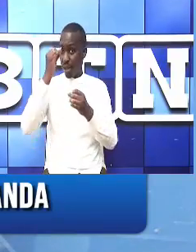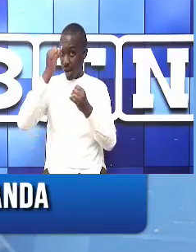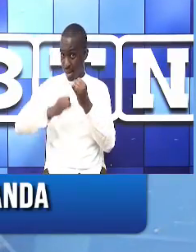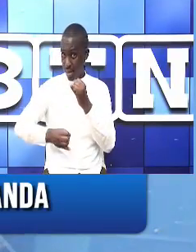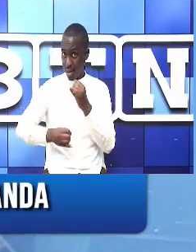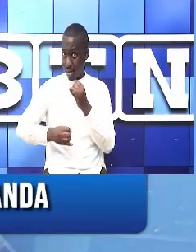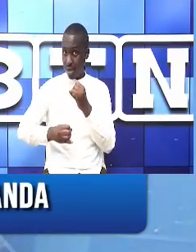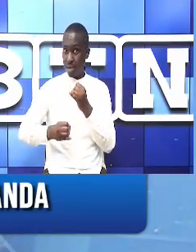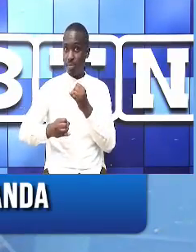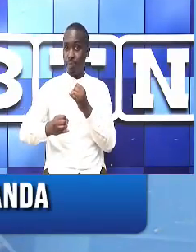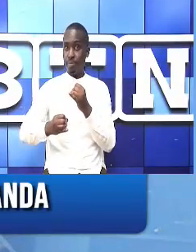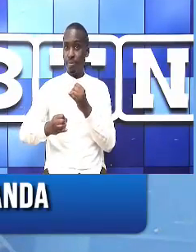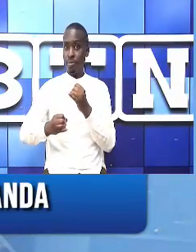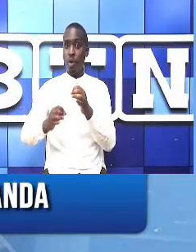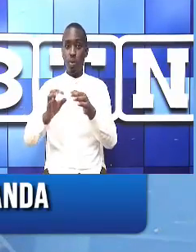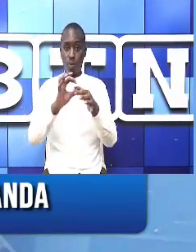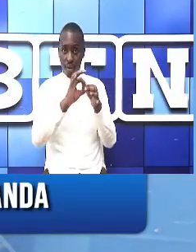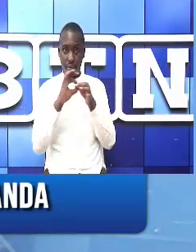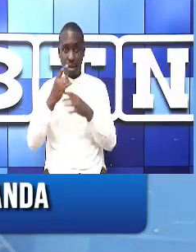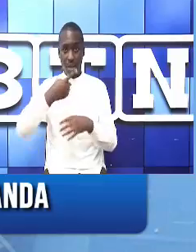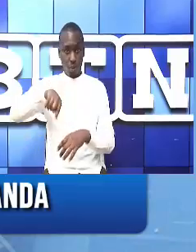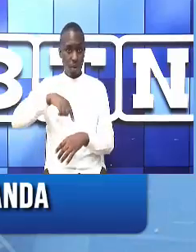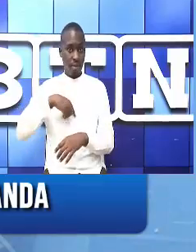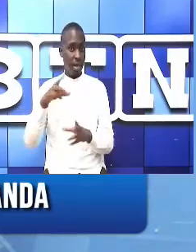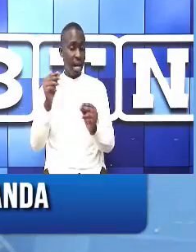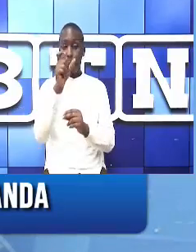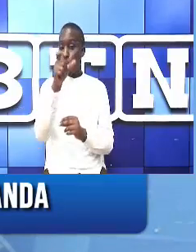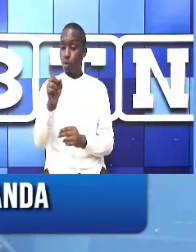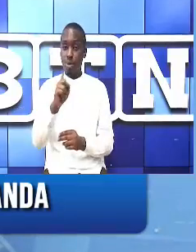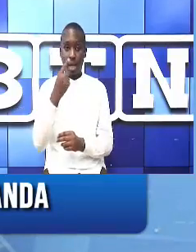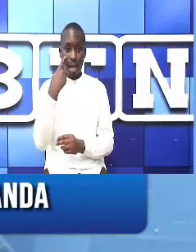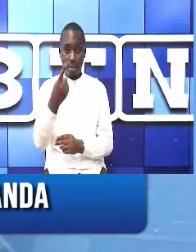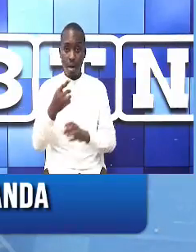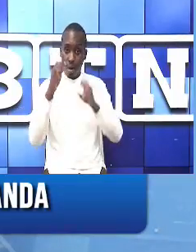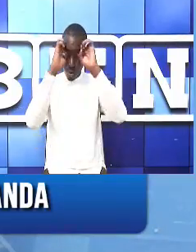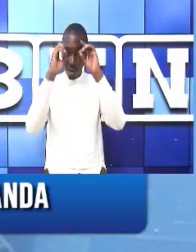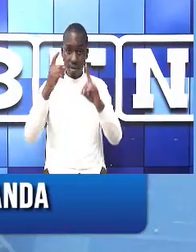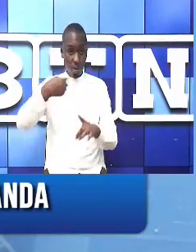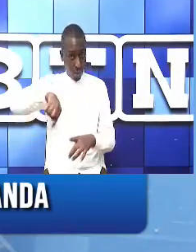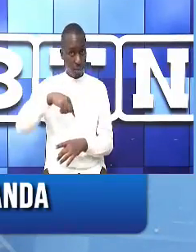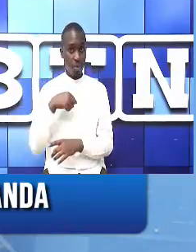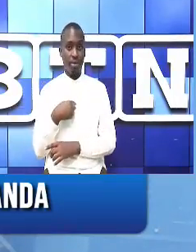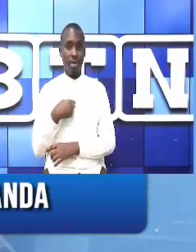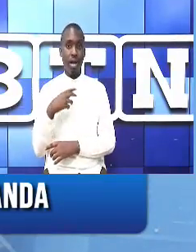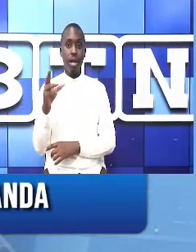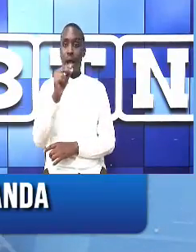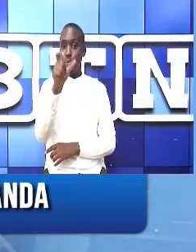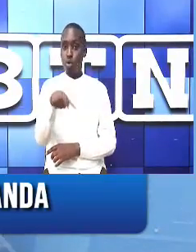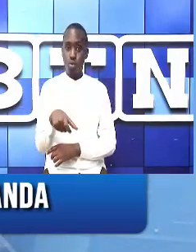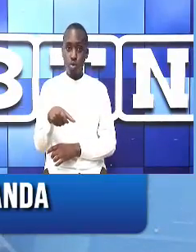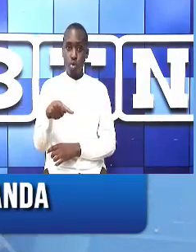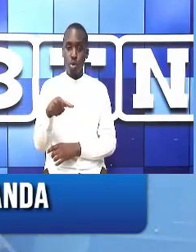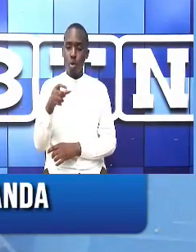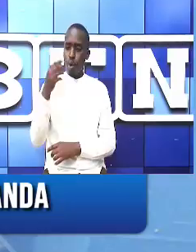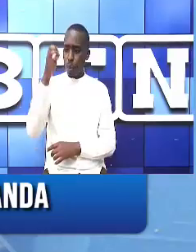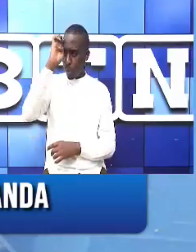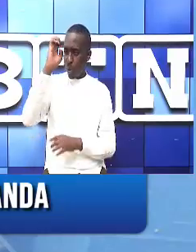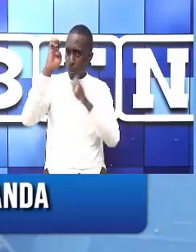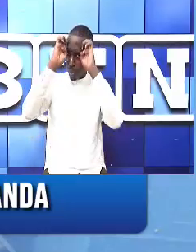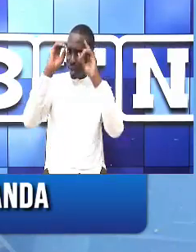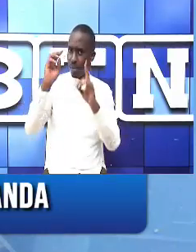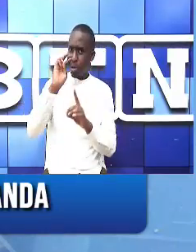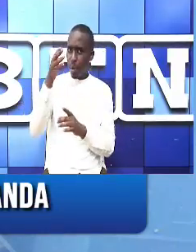yabonetse tuzafatikanye twese ntabo bitare burya uburezi ni ubwa twese nta muntu burya uburezi bureba ngo undi